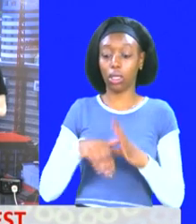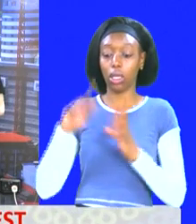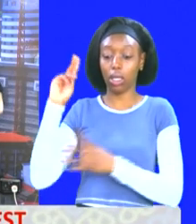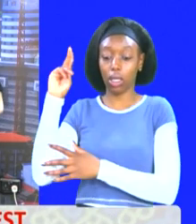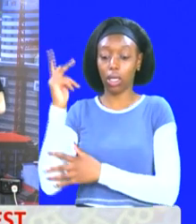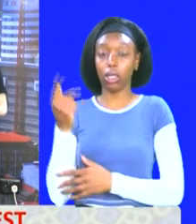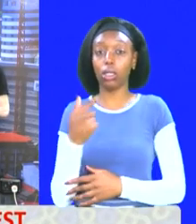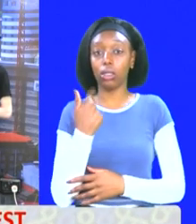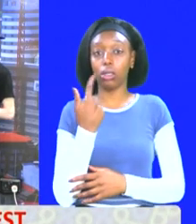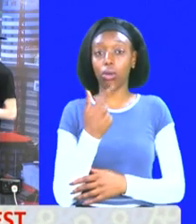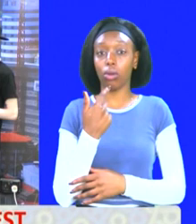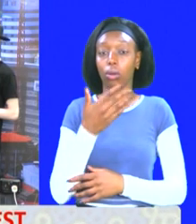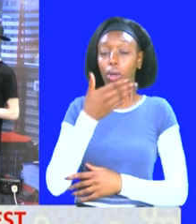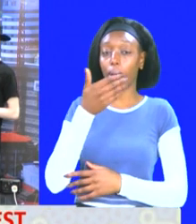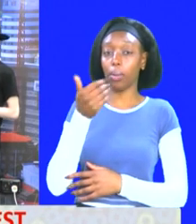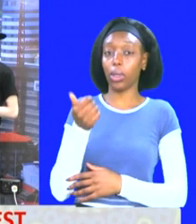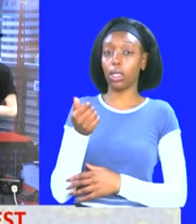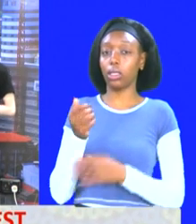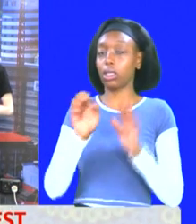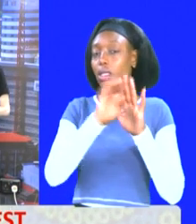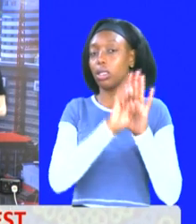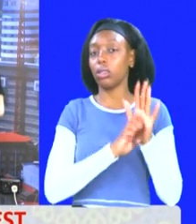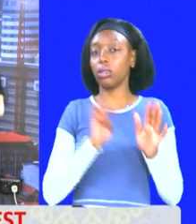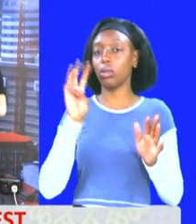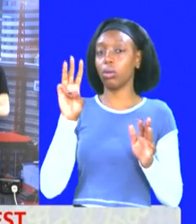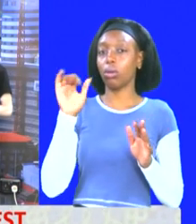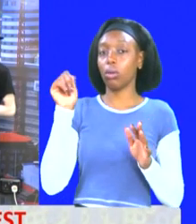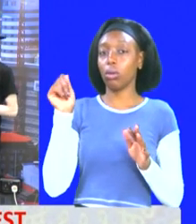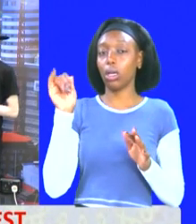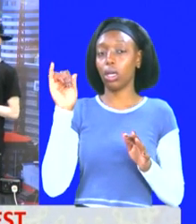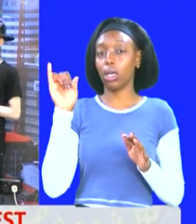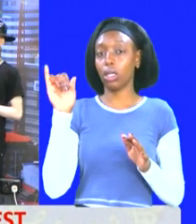wenye ameshikilia industry from back in the day. Exactly.